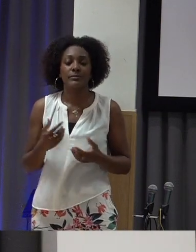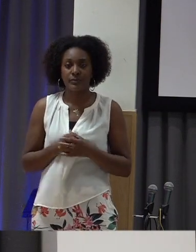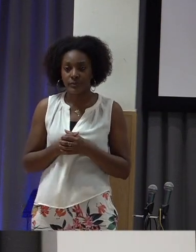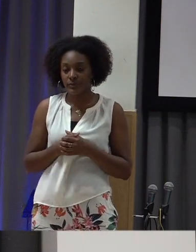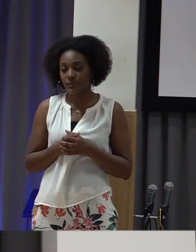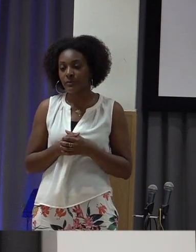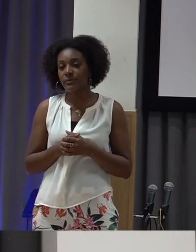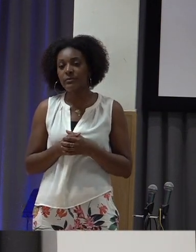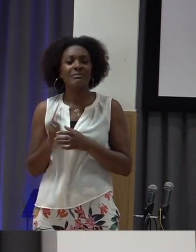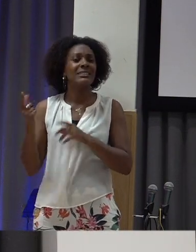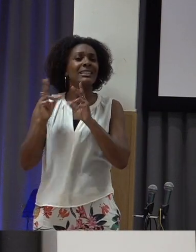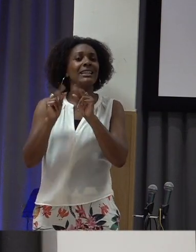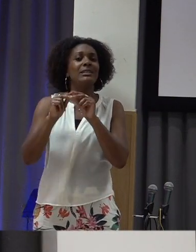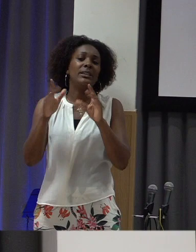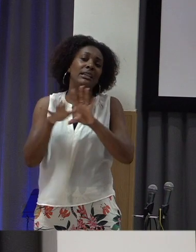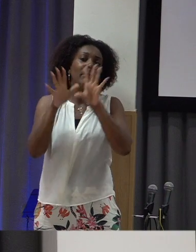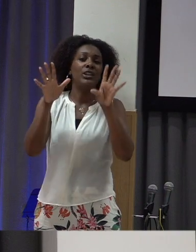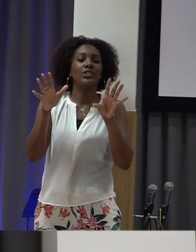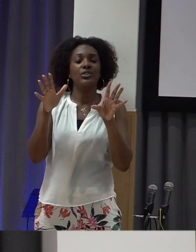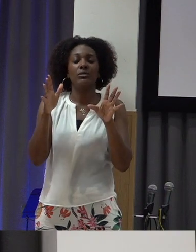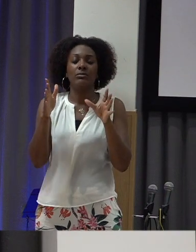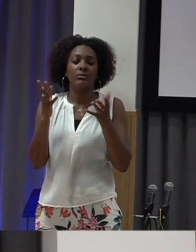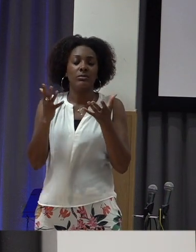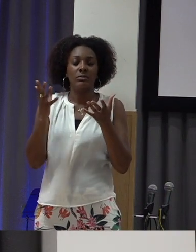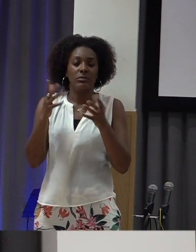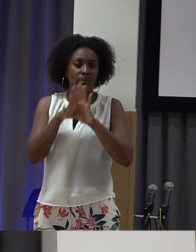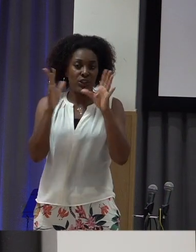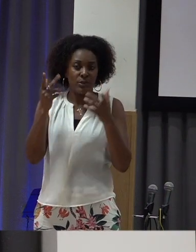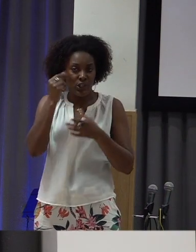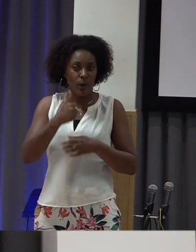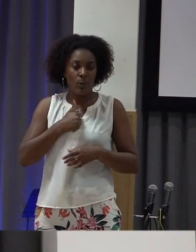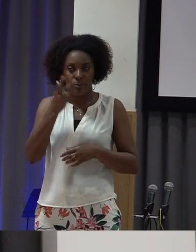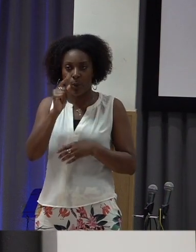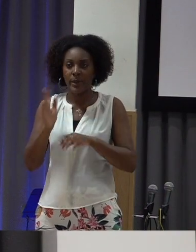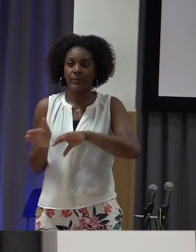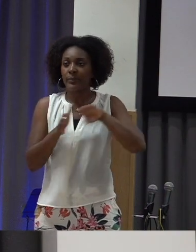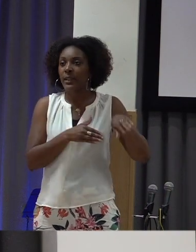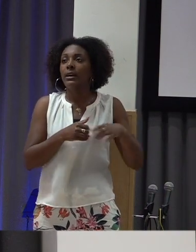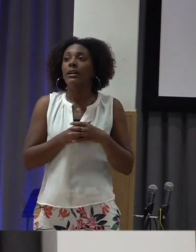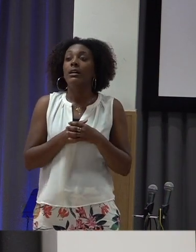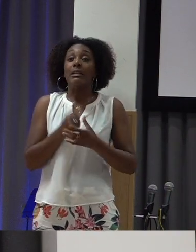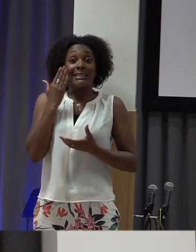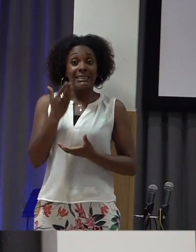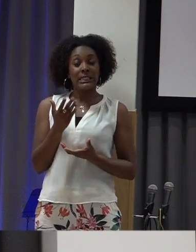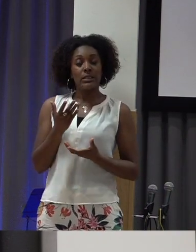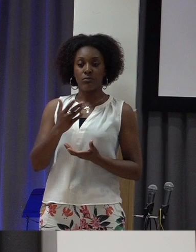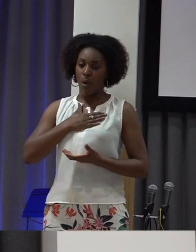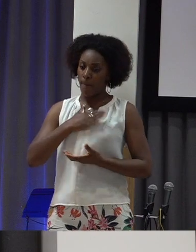qui blessait de temps en temps la bête en question. Alors, si par malheur notre prochain ne cadre pas avec notre schéma